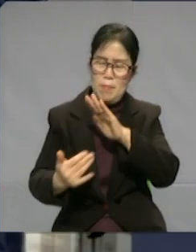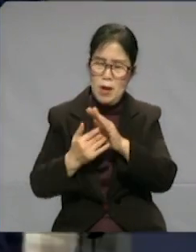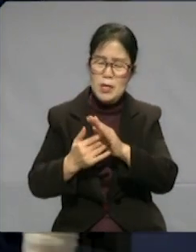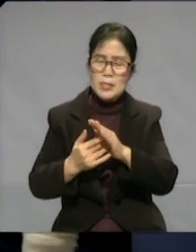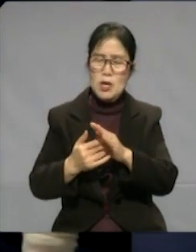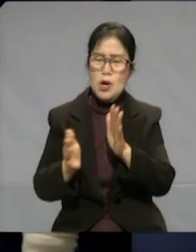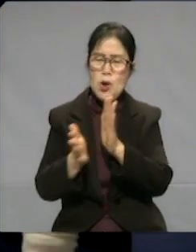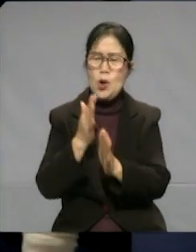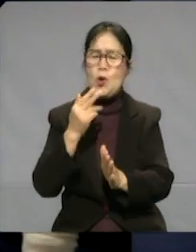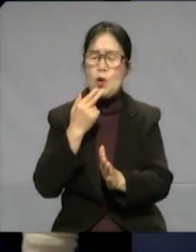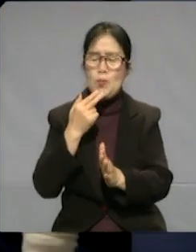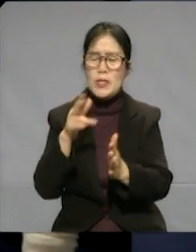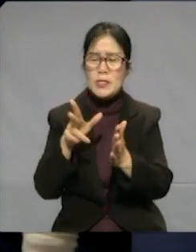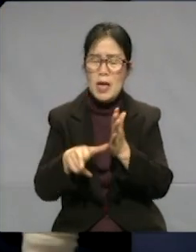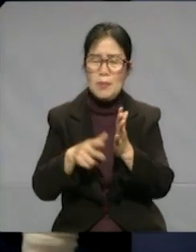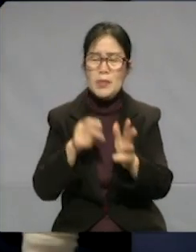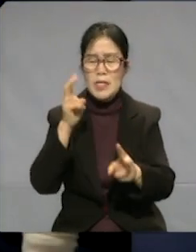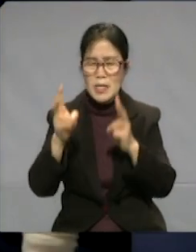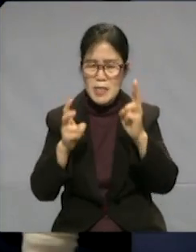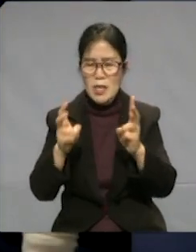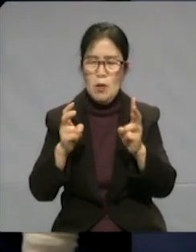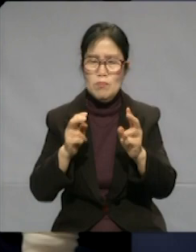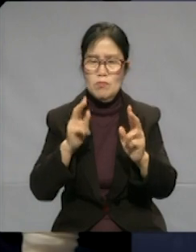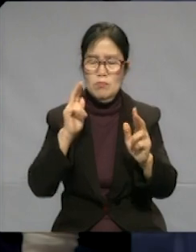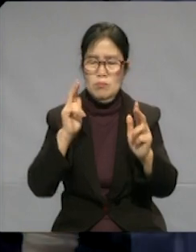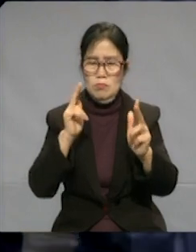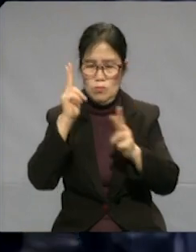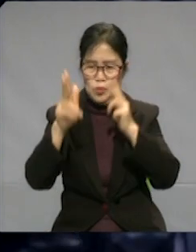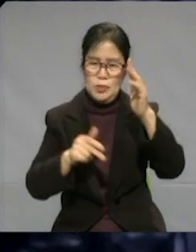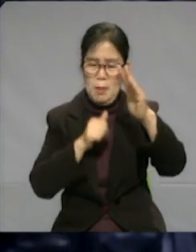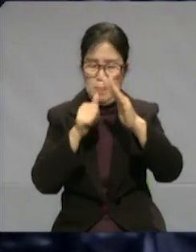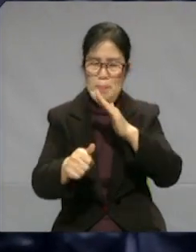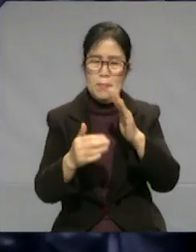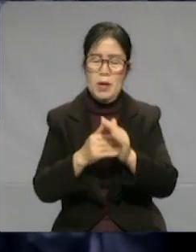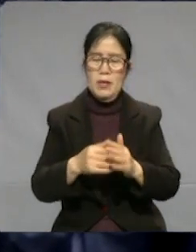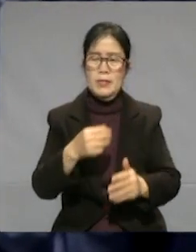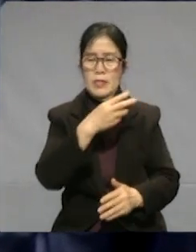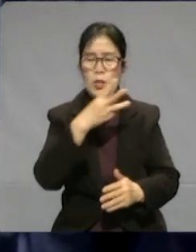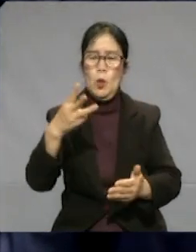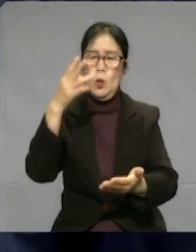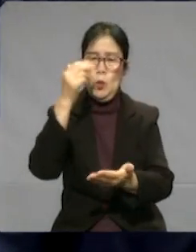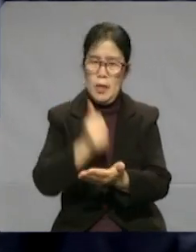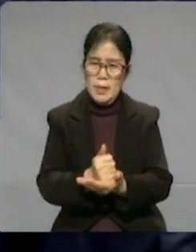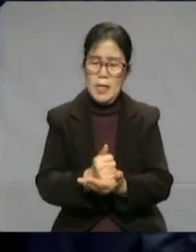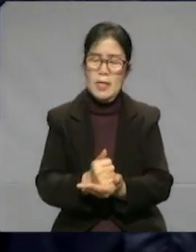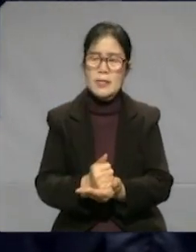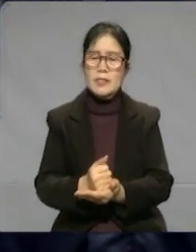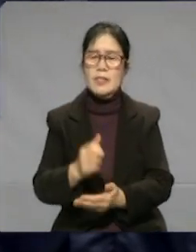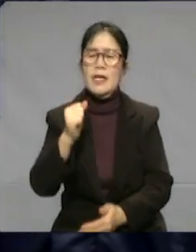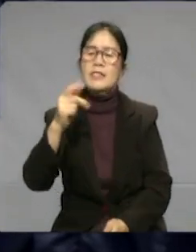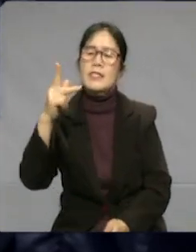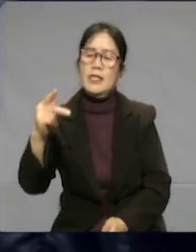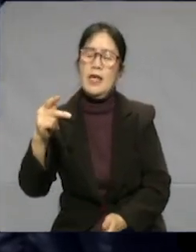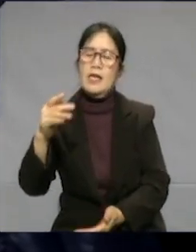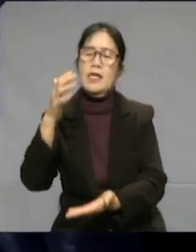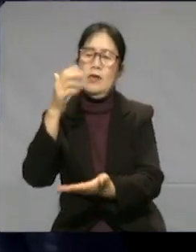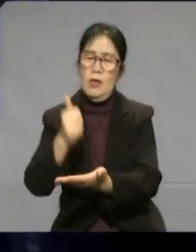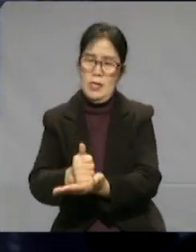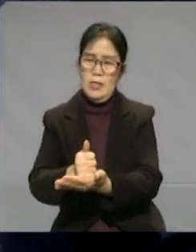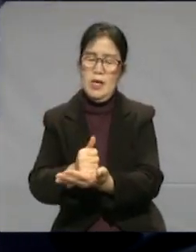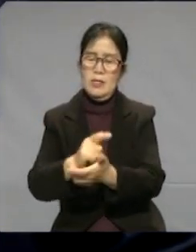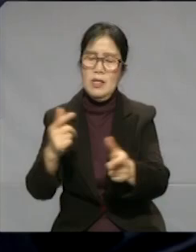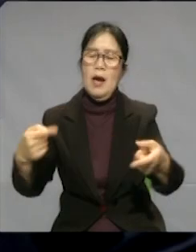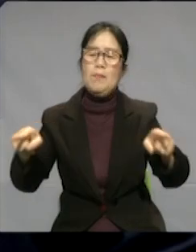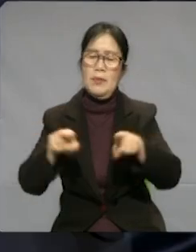생산기업 ASML 클린룸을 찾은 겁니다. 이재용 삼성전자 회장과 최태원 SK그룹 회장